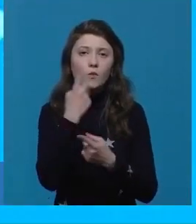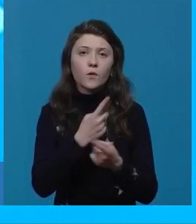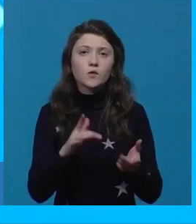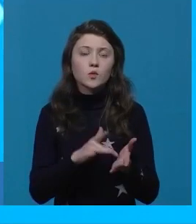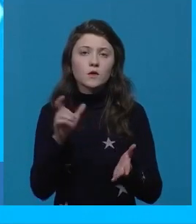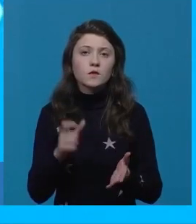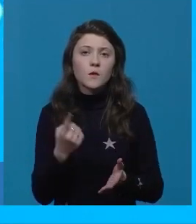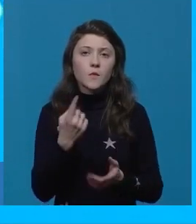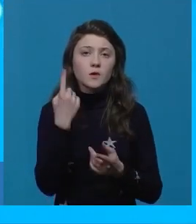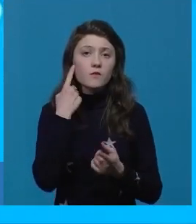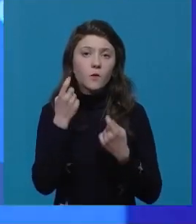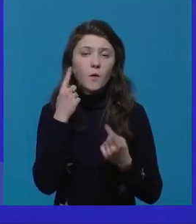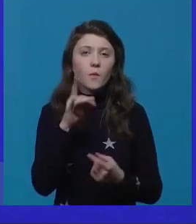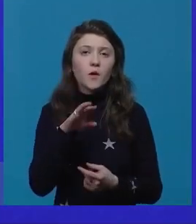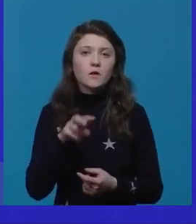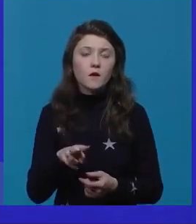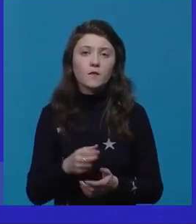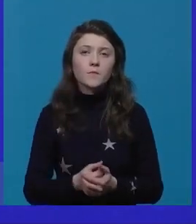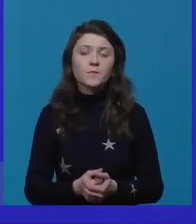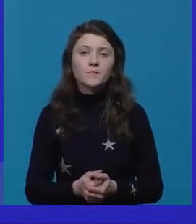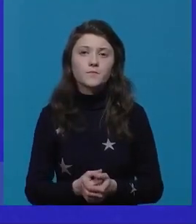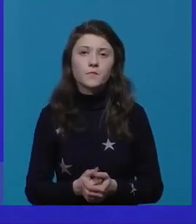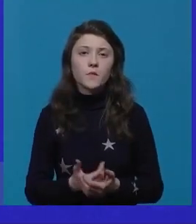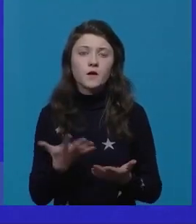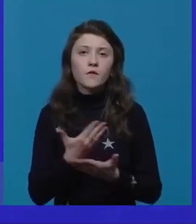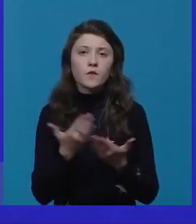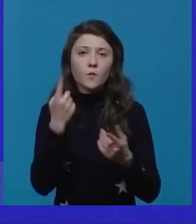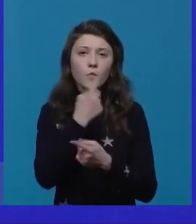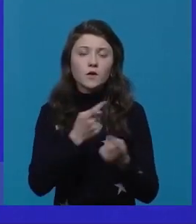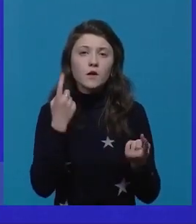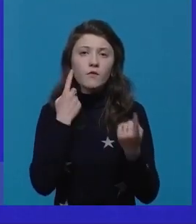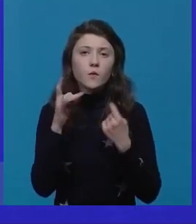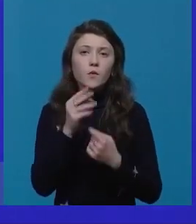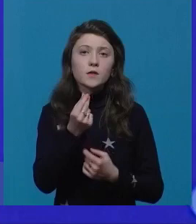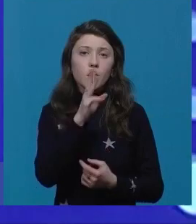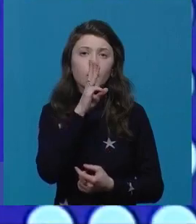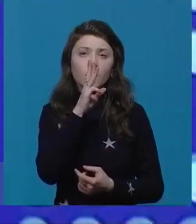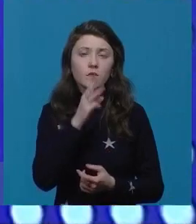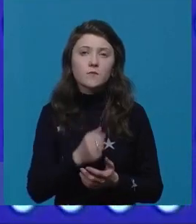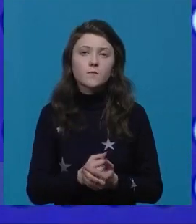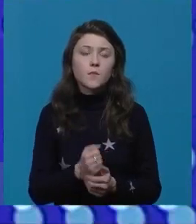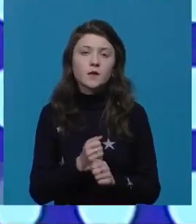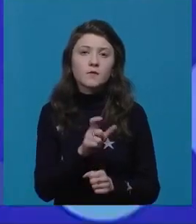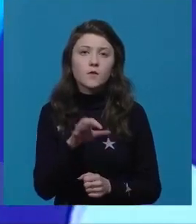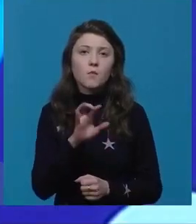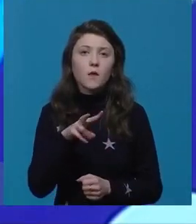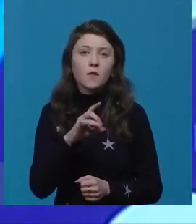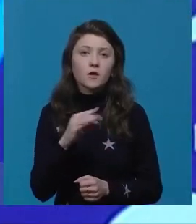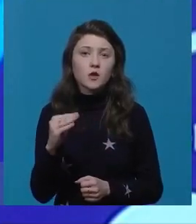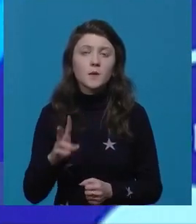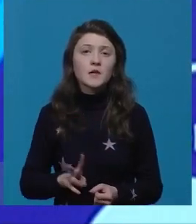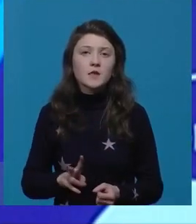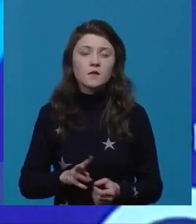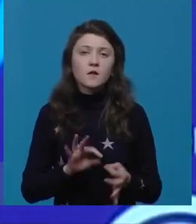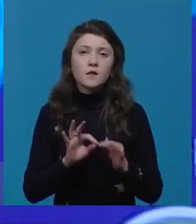першого інформаційного порталу Вадима Шевчука, в якій він оприлюднив інформацію про заробітну плату апарату працівників облдержадміністрації.